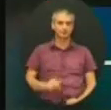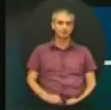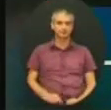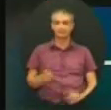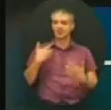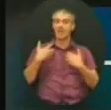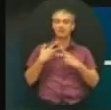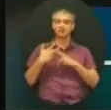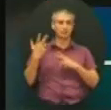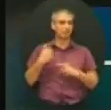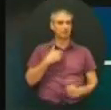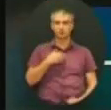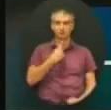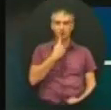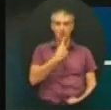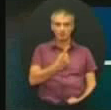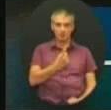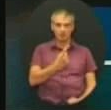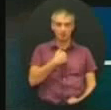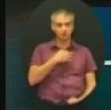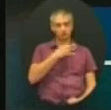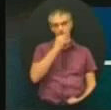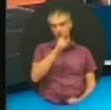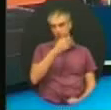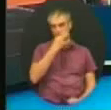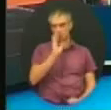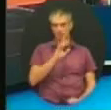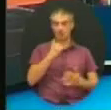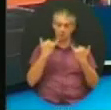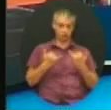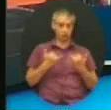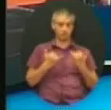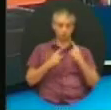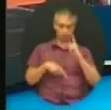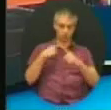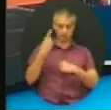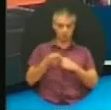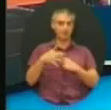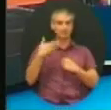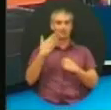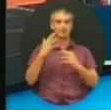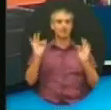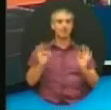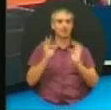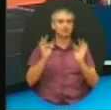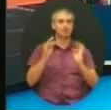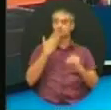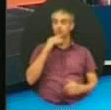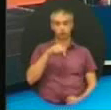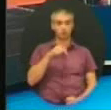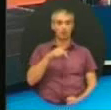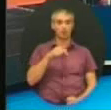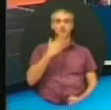הצגה. אני רוצה לומר, מאיר, אני שואלת אותך שאלה. עכשיו, שנה הבאה יהיה טקס